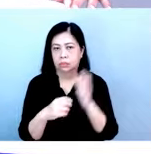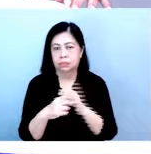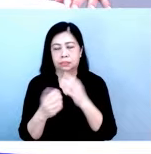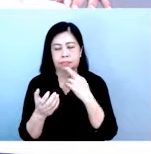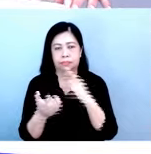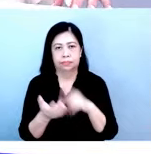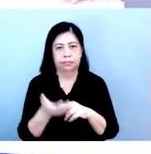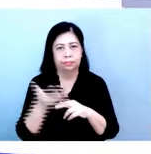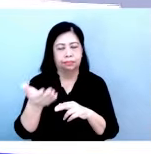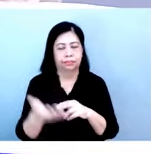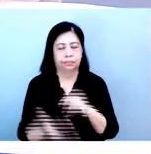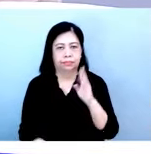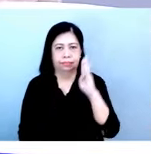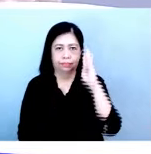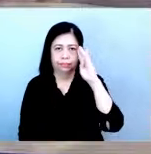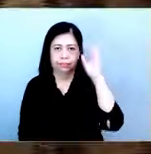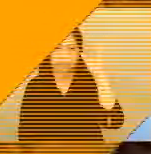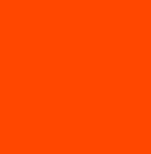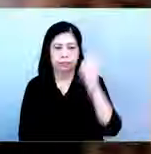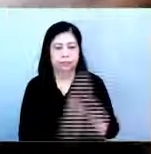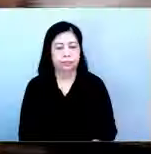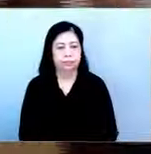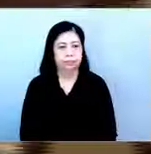balitang yan, si Brian Castillo.